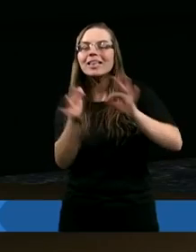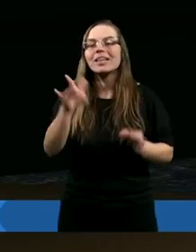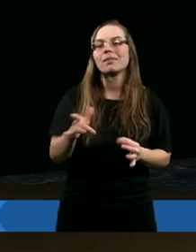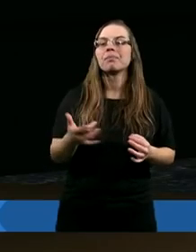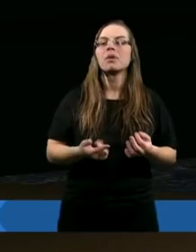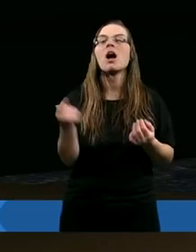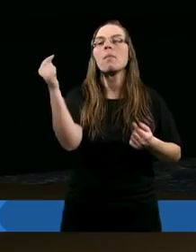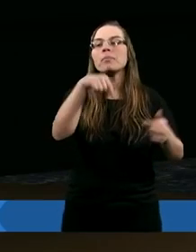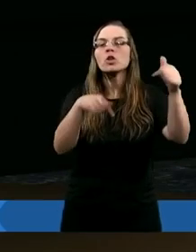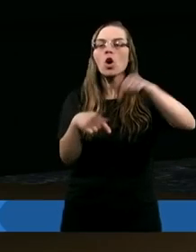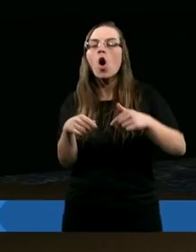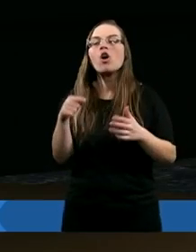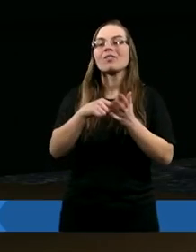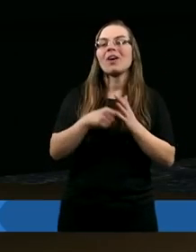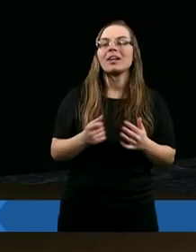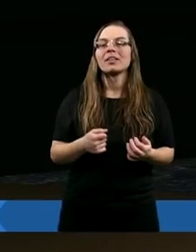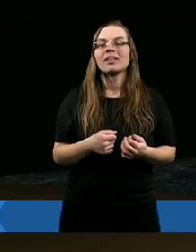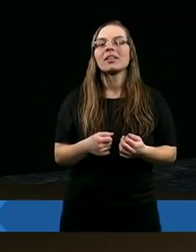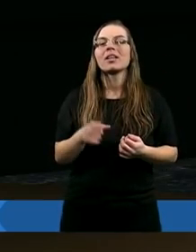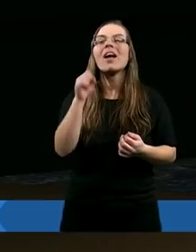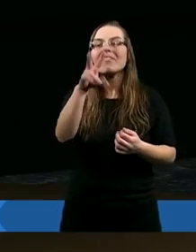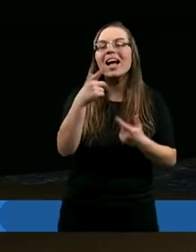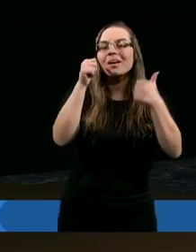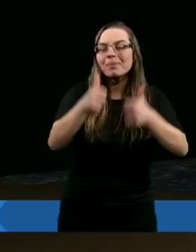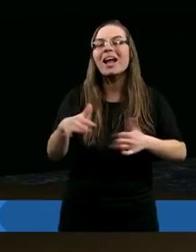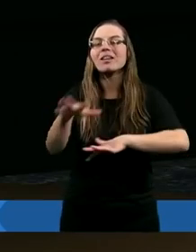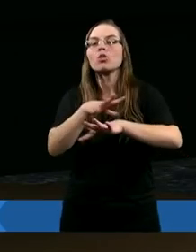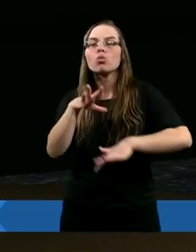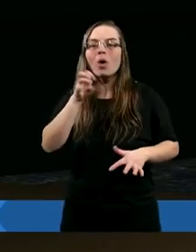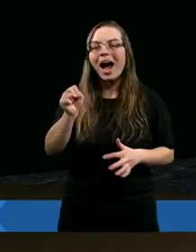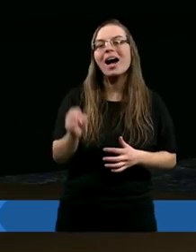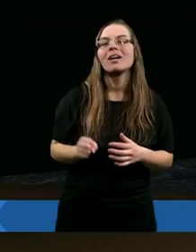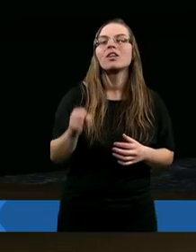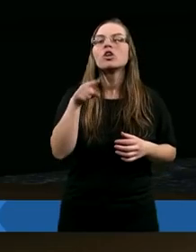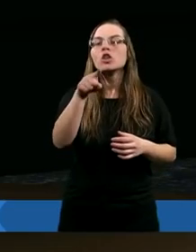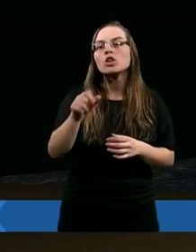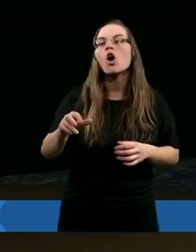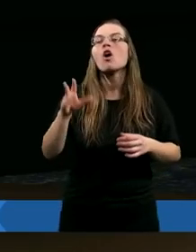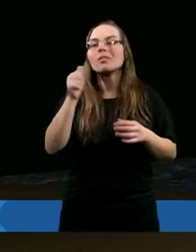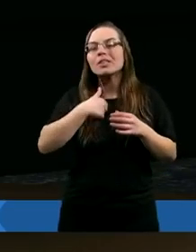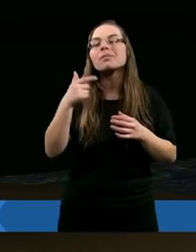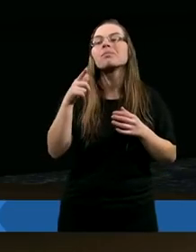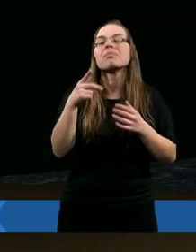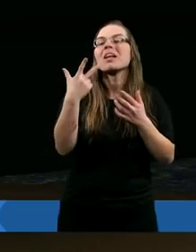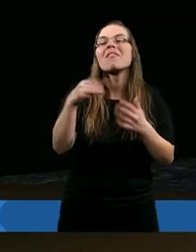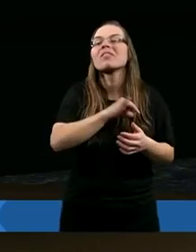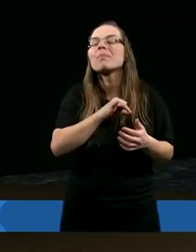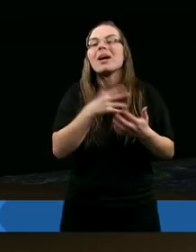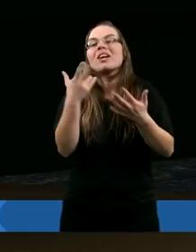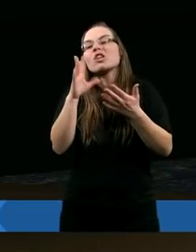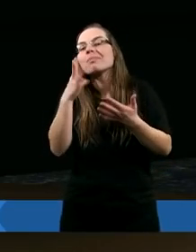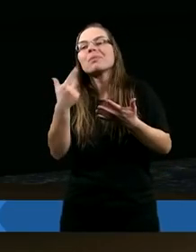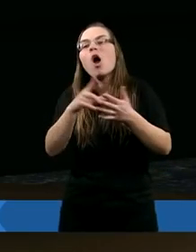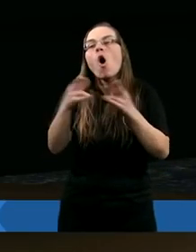będziemy przychodzili właśnie w takim stanie ducha, Boże, wybacz mnie grzesznemu,